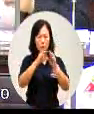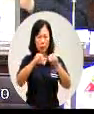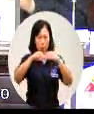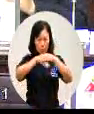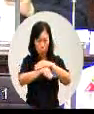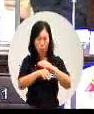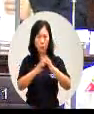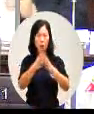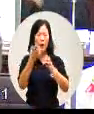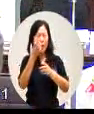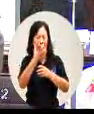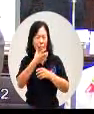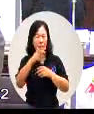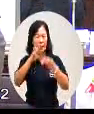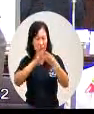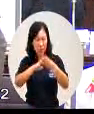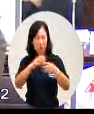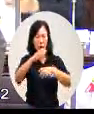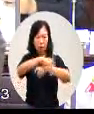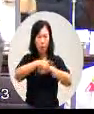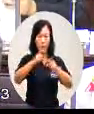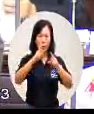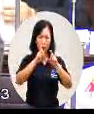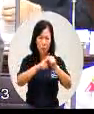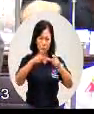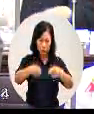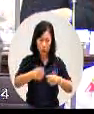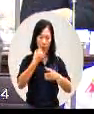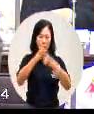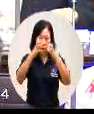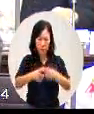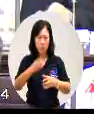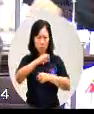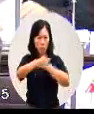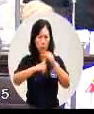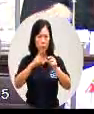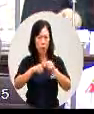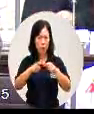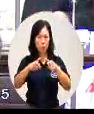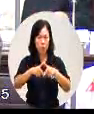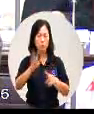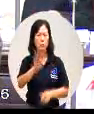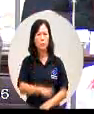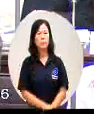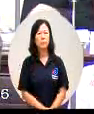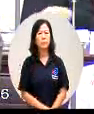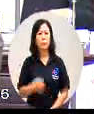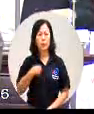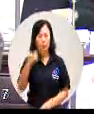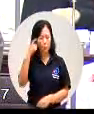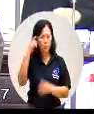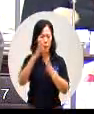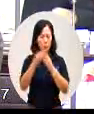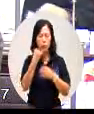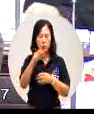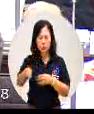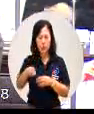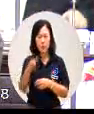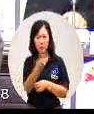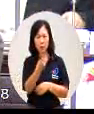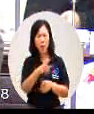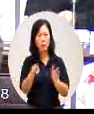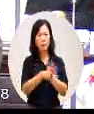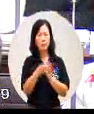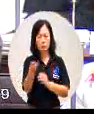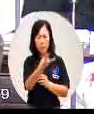产园中港新建活动中心啊。我是感觉伫金城、云中港、土